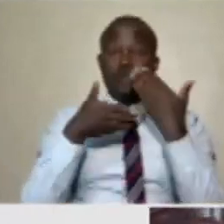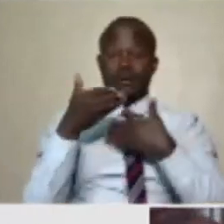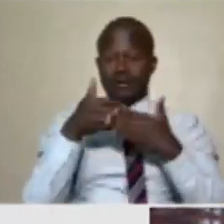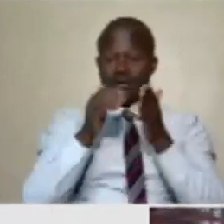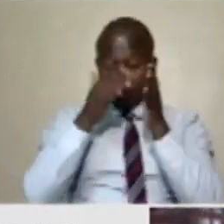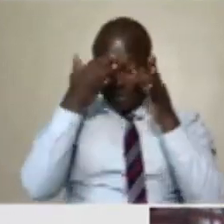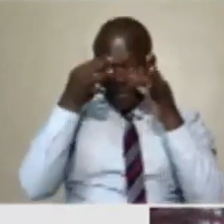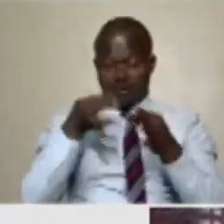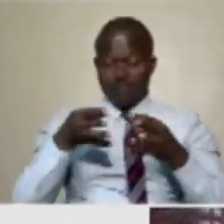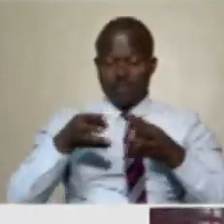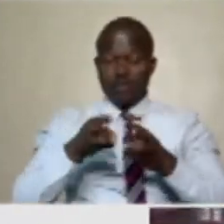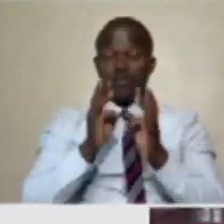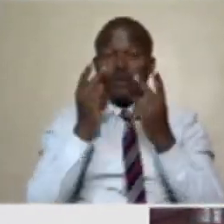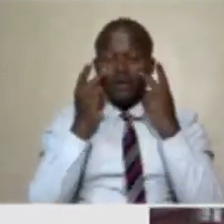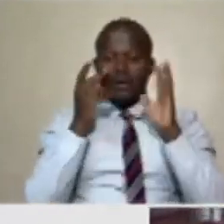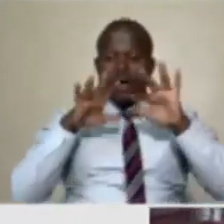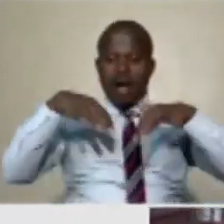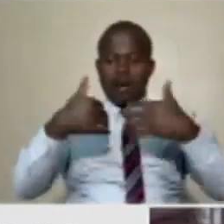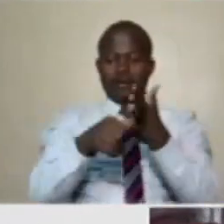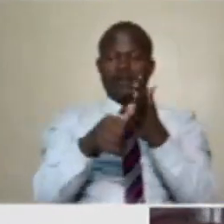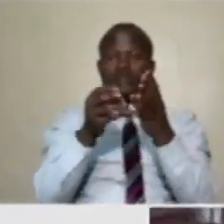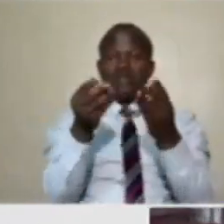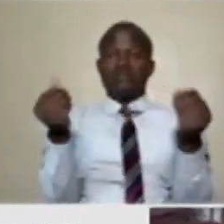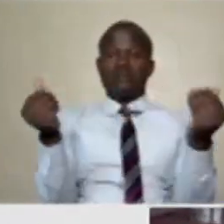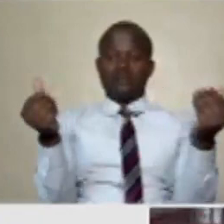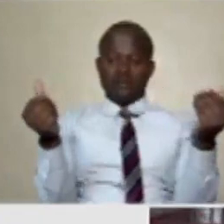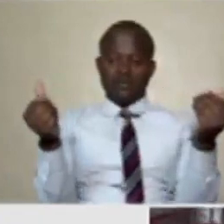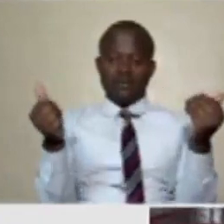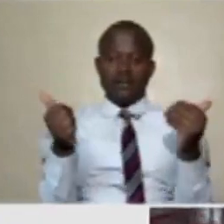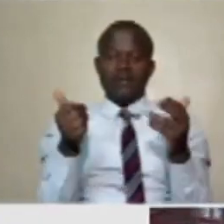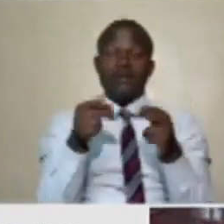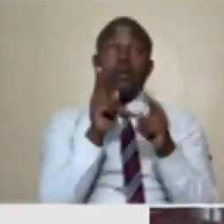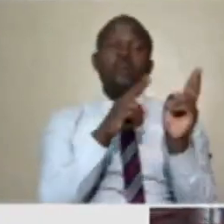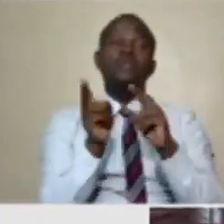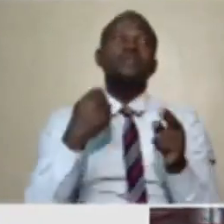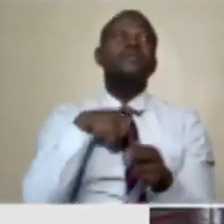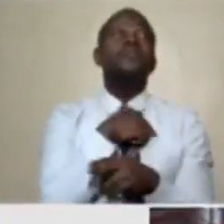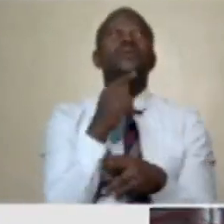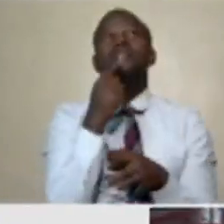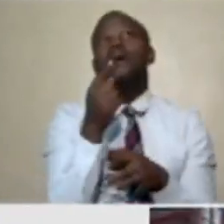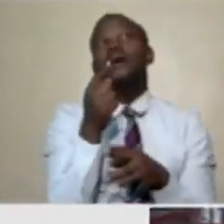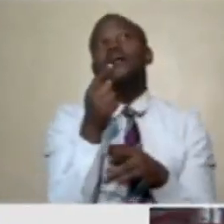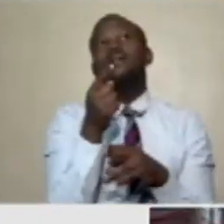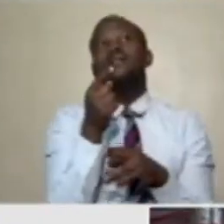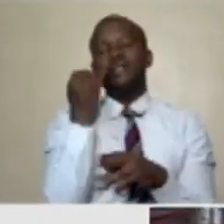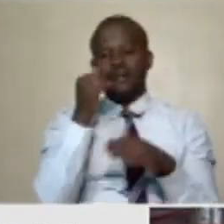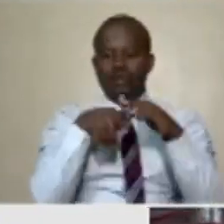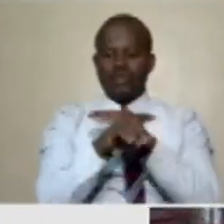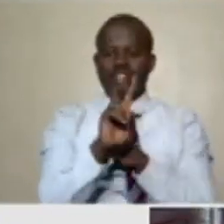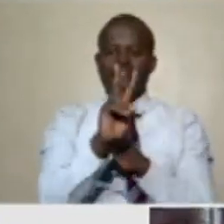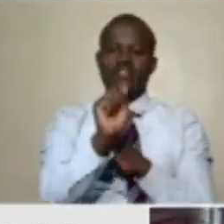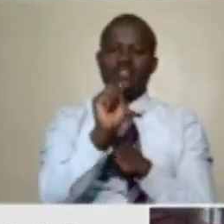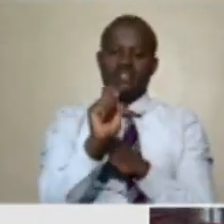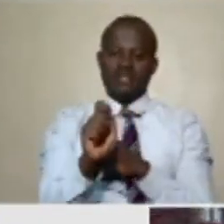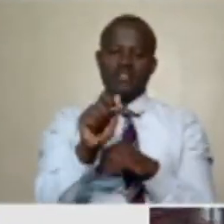yo kureba uburyo twacyo kibazo cyakemuka. Ubundi twajyaga dufatira iyo twinjije VAT